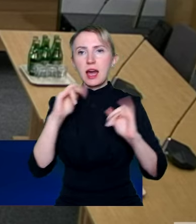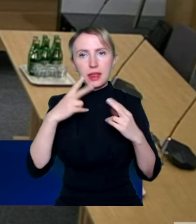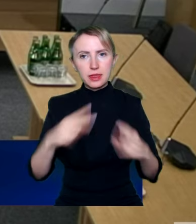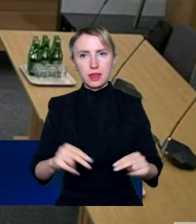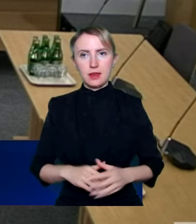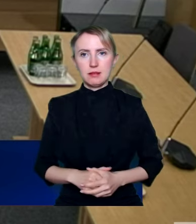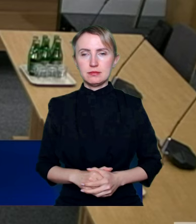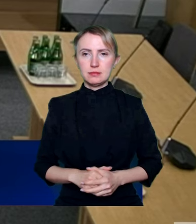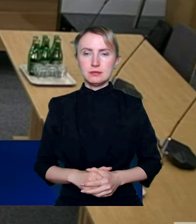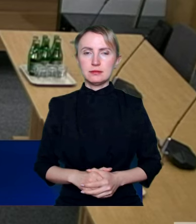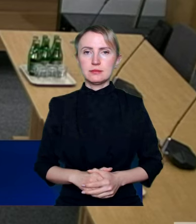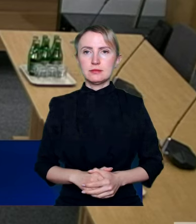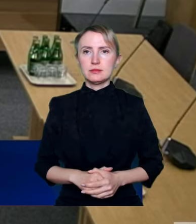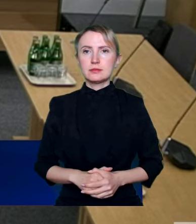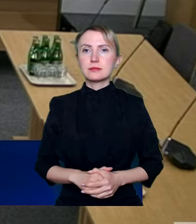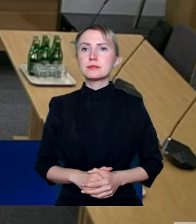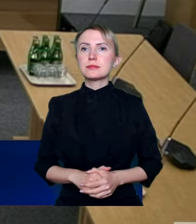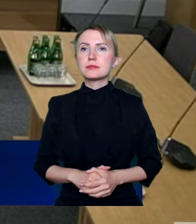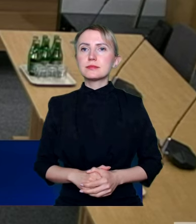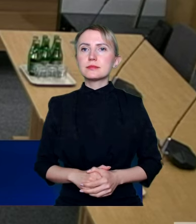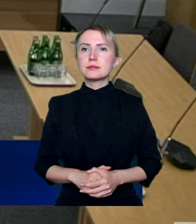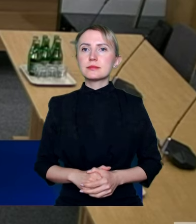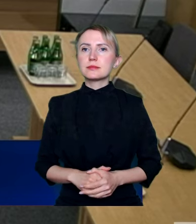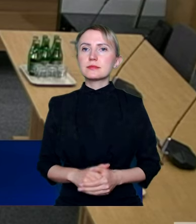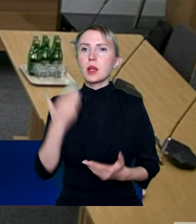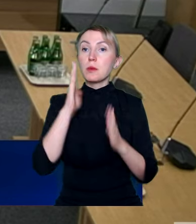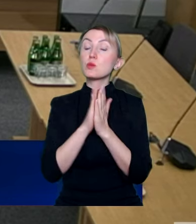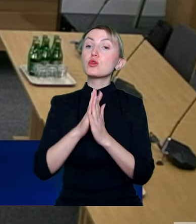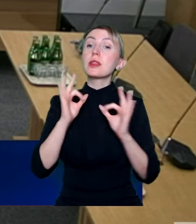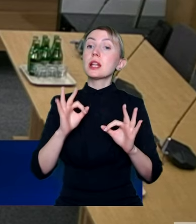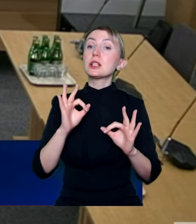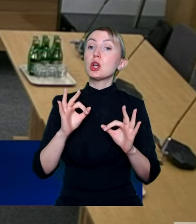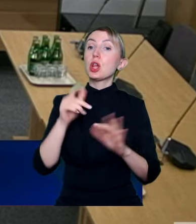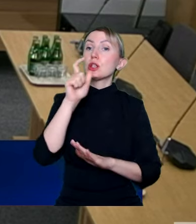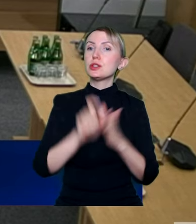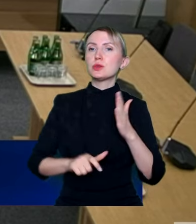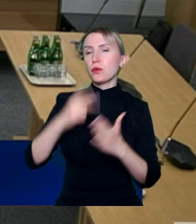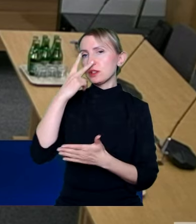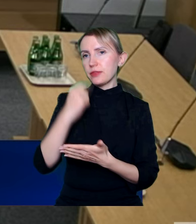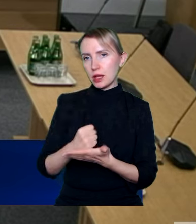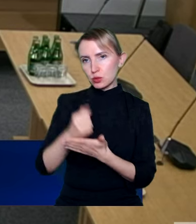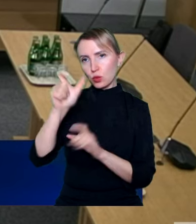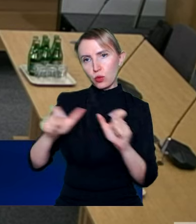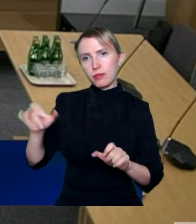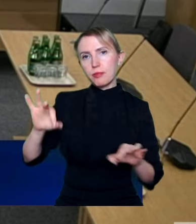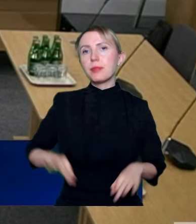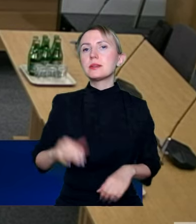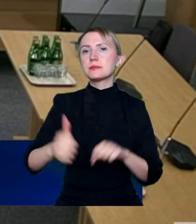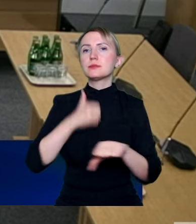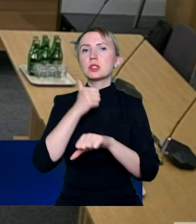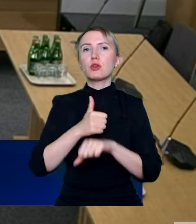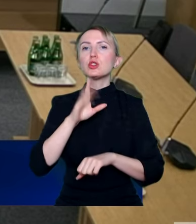przekrzykiwanie. Bardzo proszę w tej chwili o zgłoszenie swojej listy świadków pana